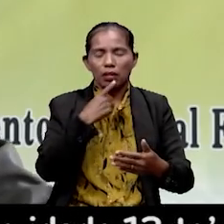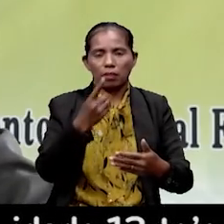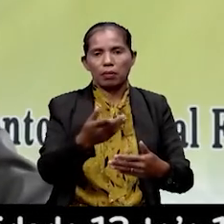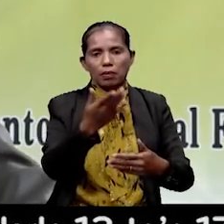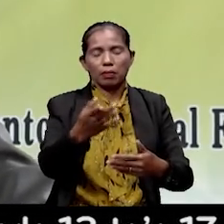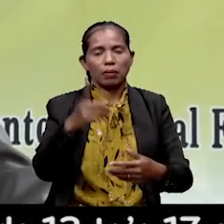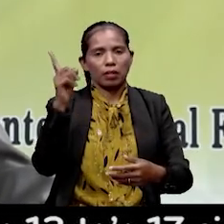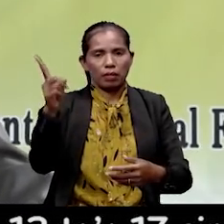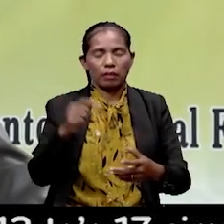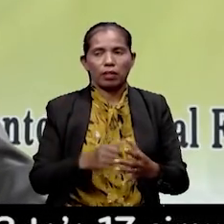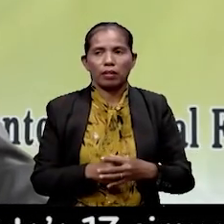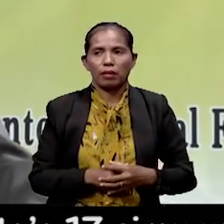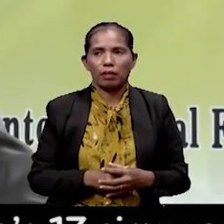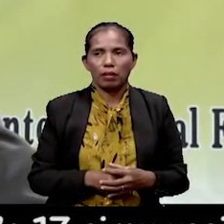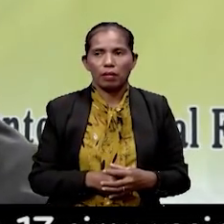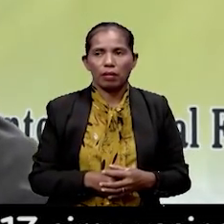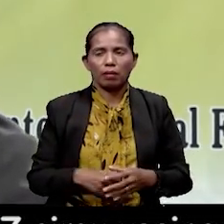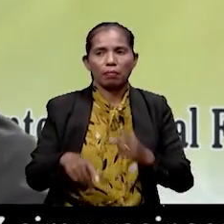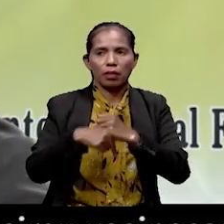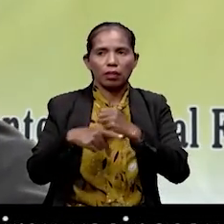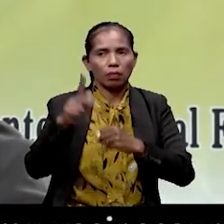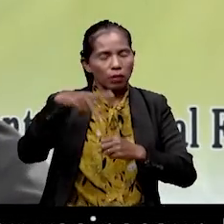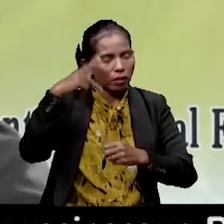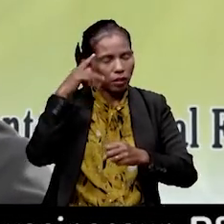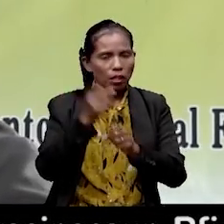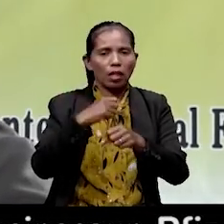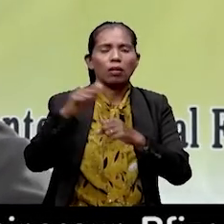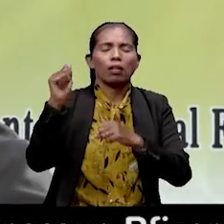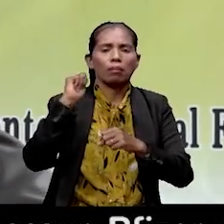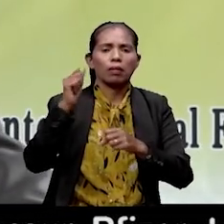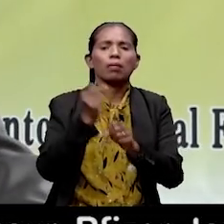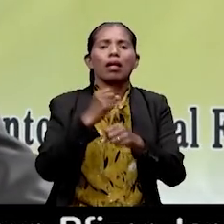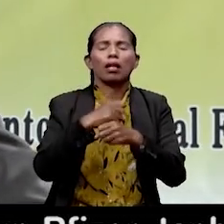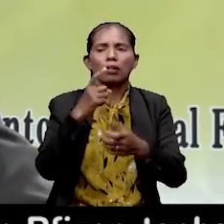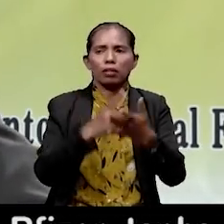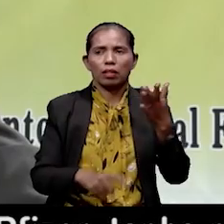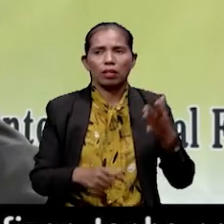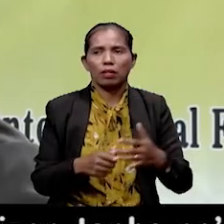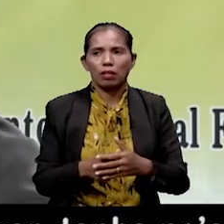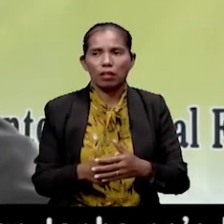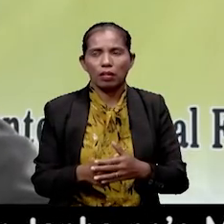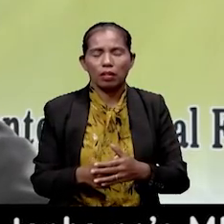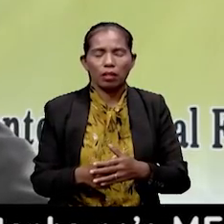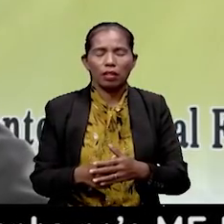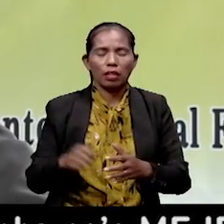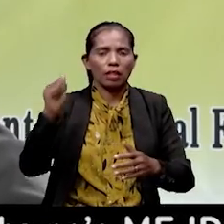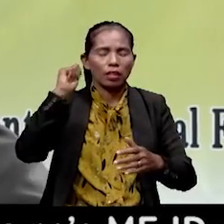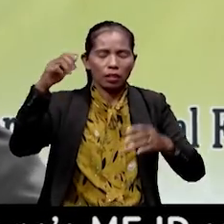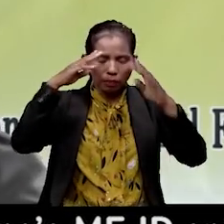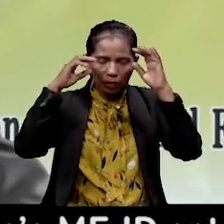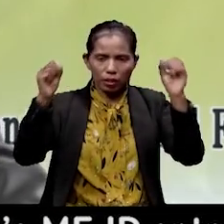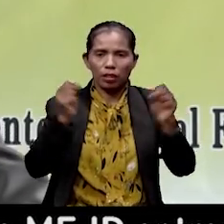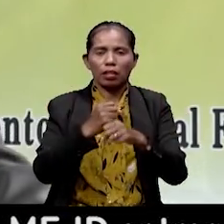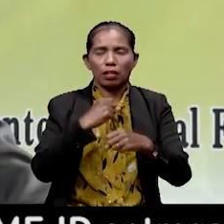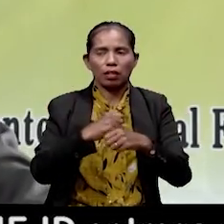makidane badet. Partidos politikus sira halo kampanye ba halsaid. La vale ba kampanye kandidatu presidente sira halo kampanye ba said.